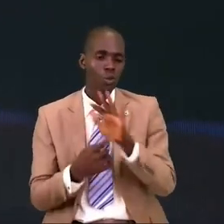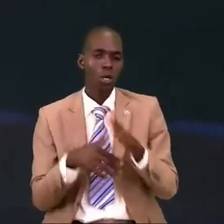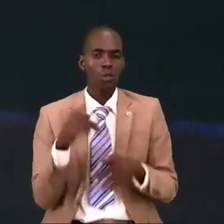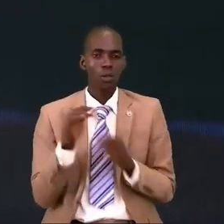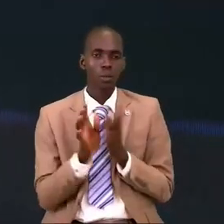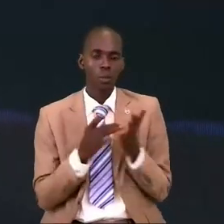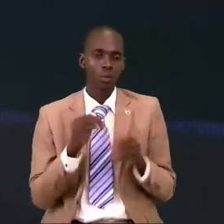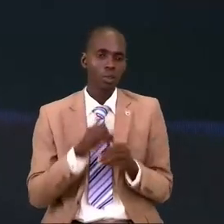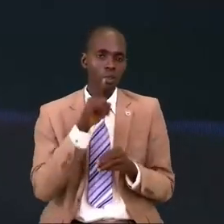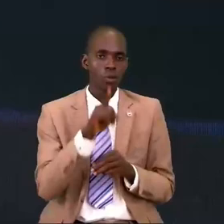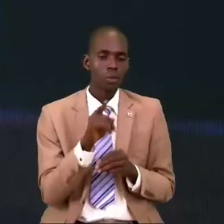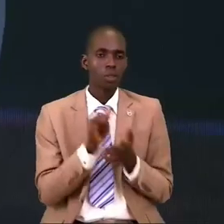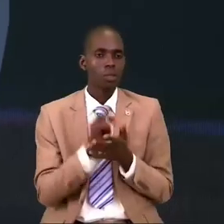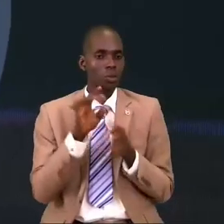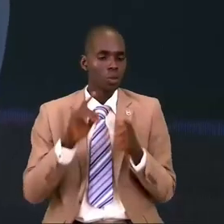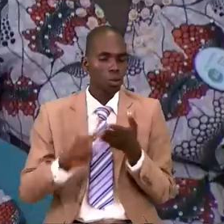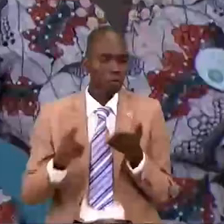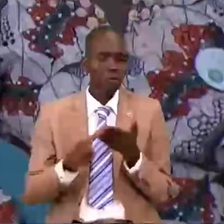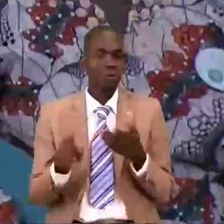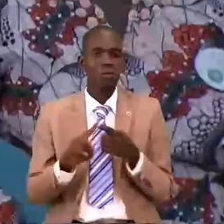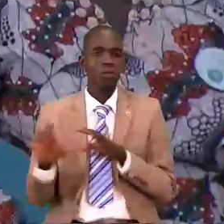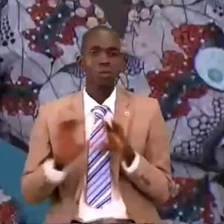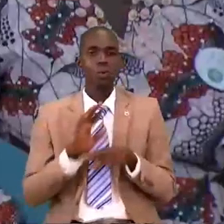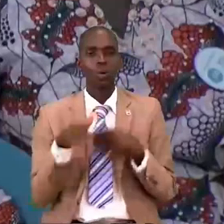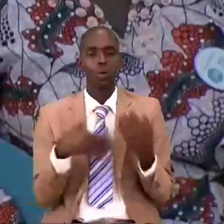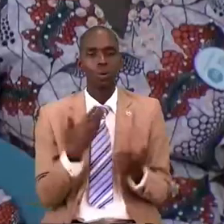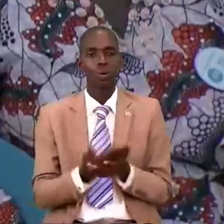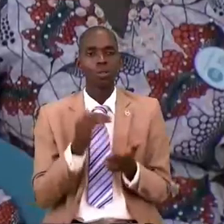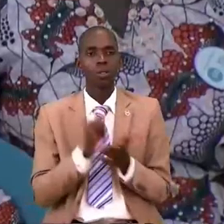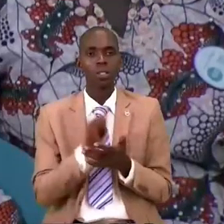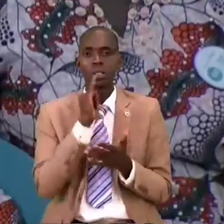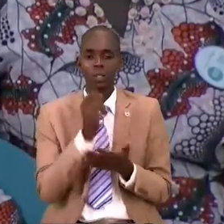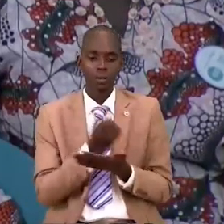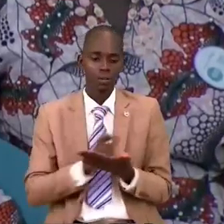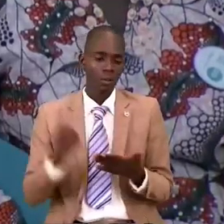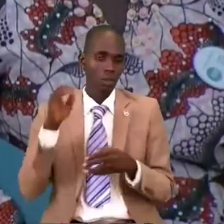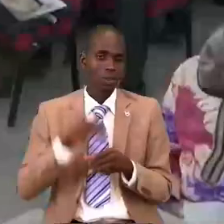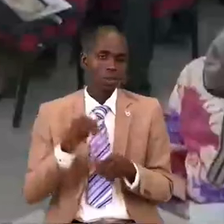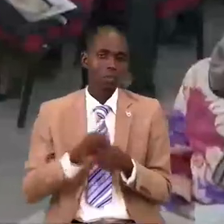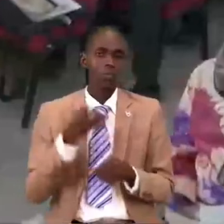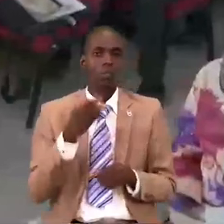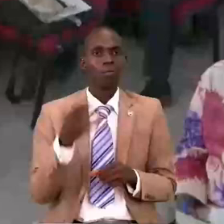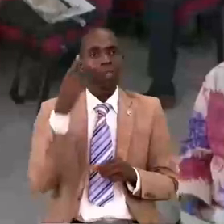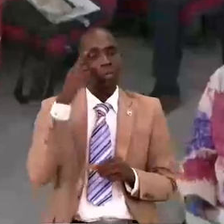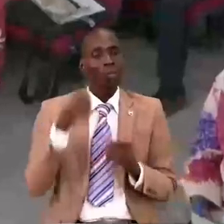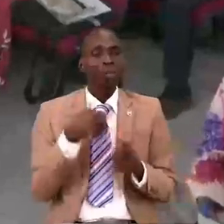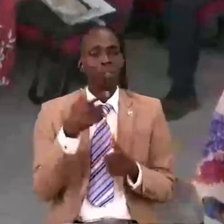écrit. Car c'est alors que tu auras du